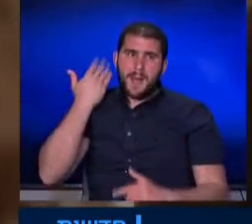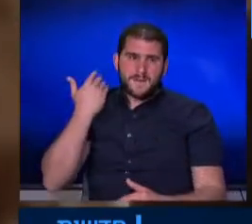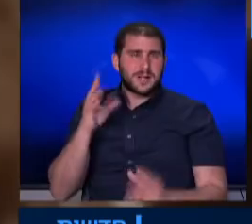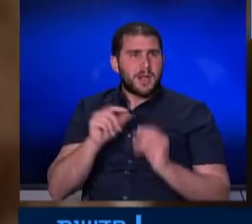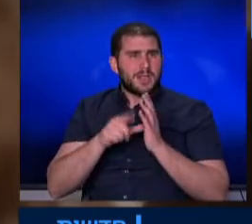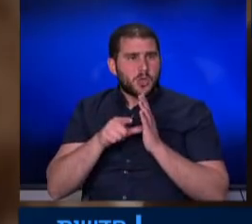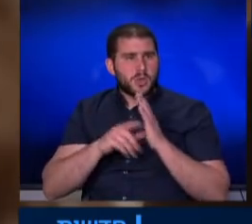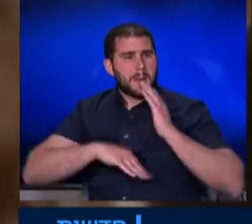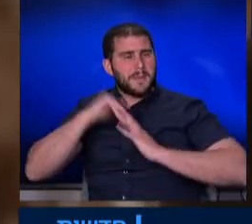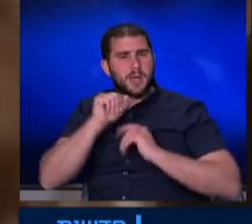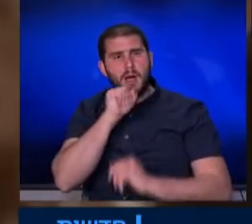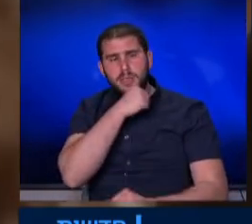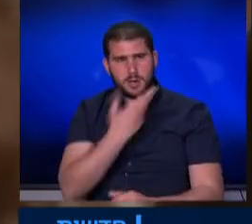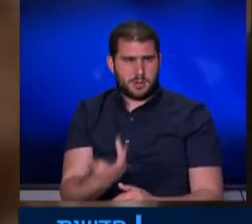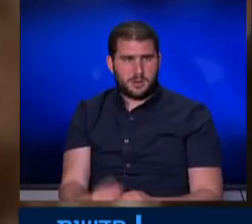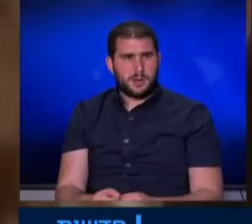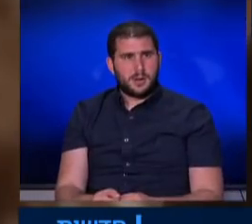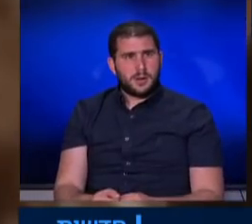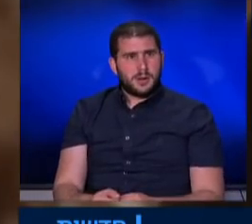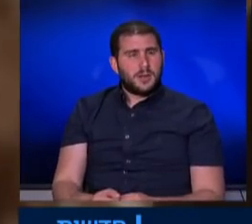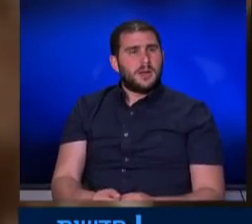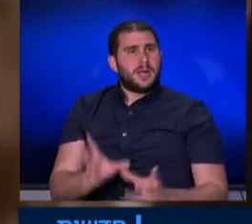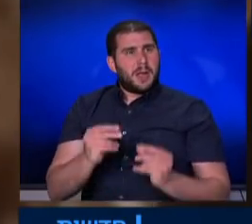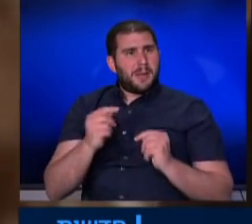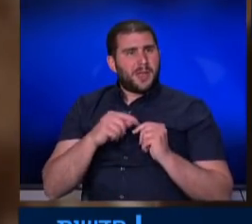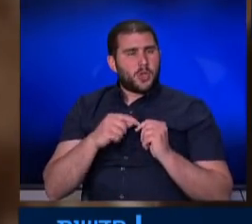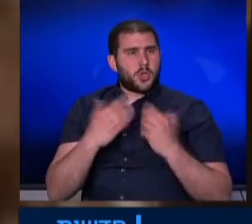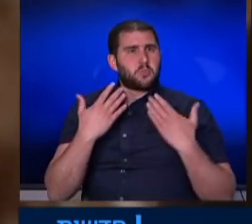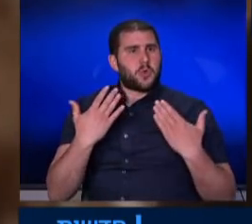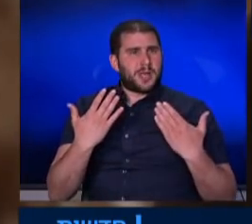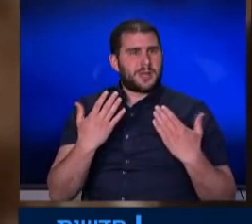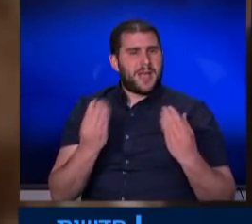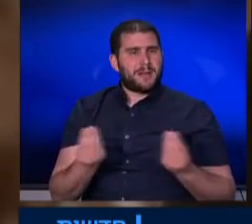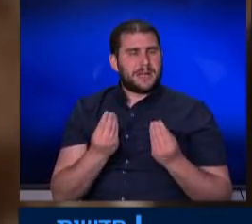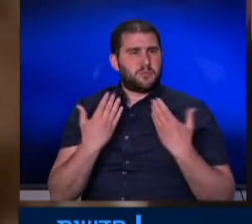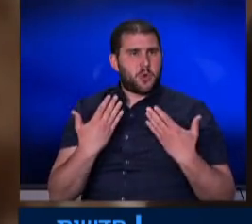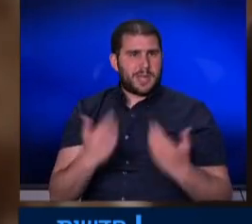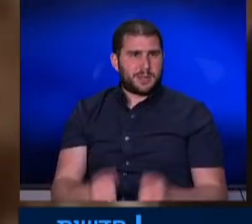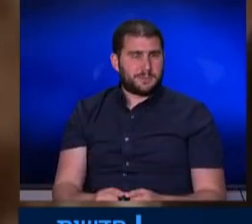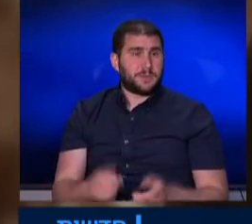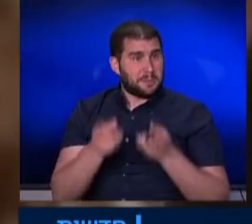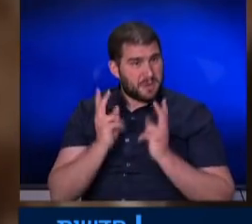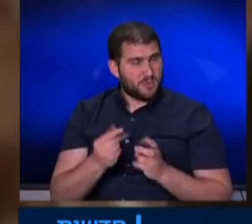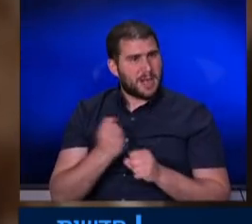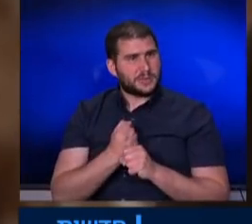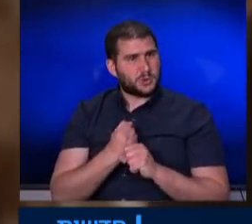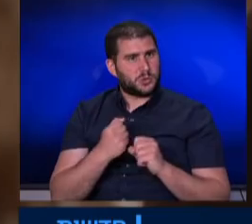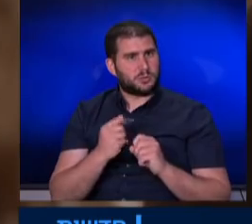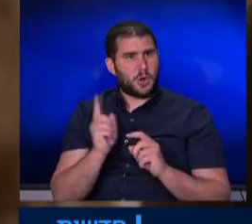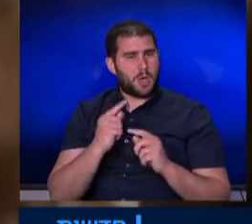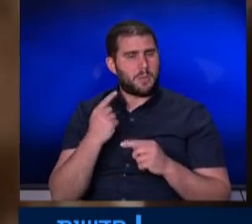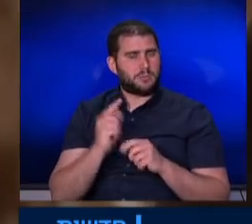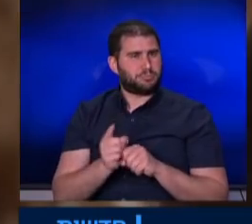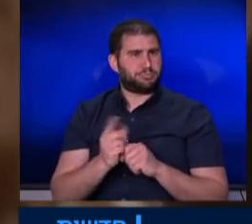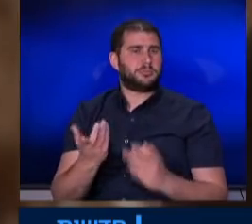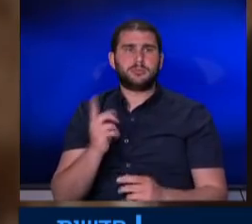עם טכנולוגיית הבנייה העתיקה, אבל גם עם יתרונות מודרניים ואמצעים מודרניים שמאפשרים לנו לעשות את זה לא בשנות